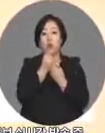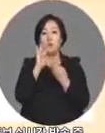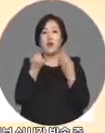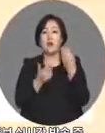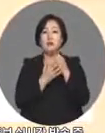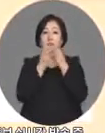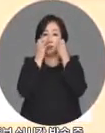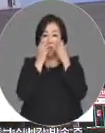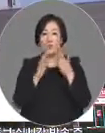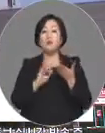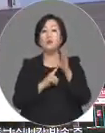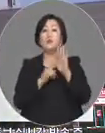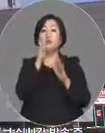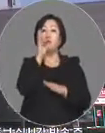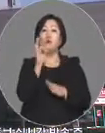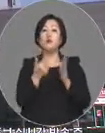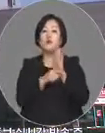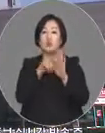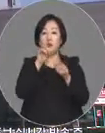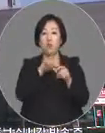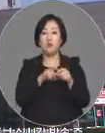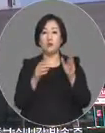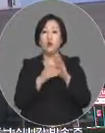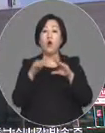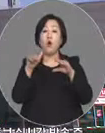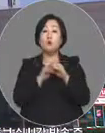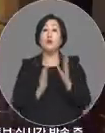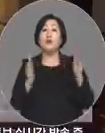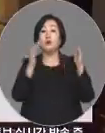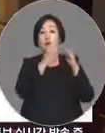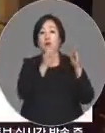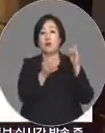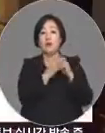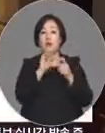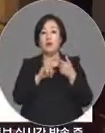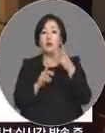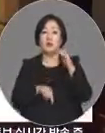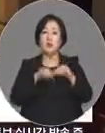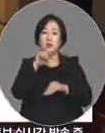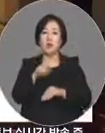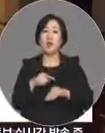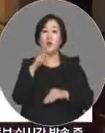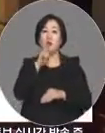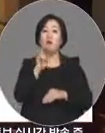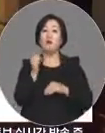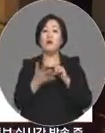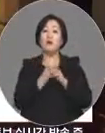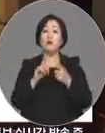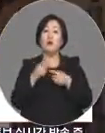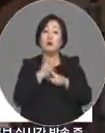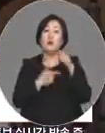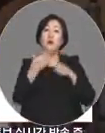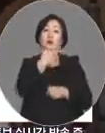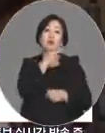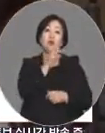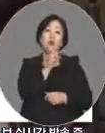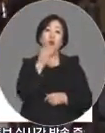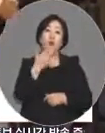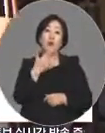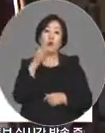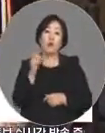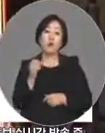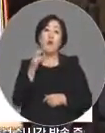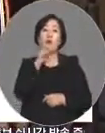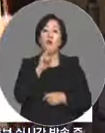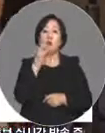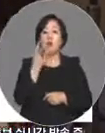전시를 보실 수 있는 문화예술회관은 올 연말까지 야외 힐링 인문학과 7080 음악회를 비롯해